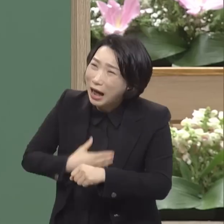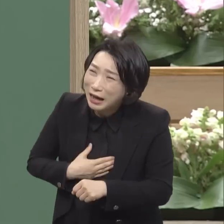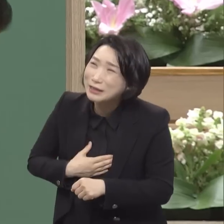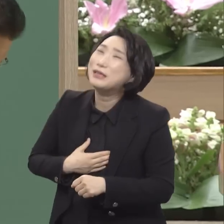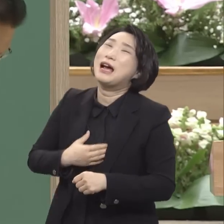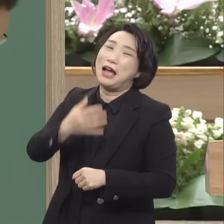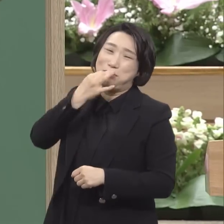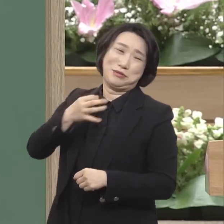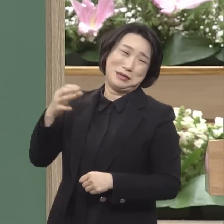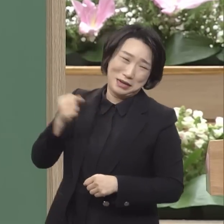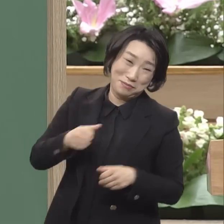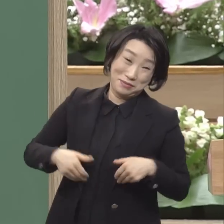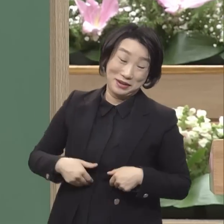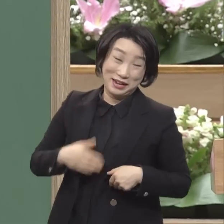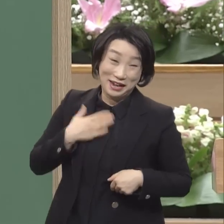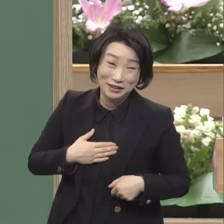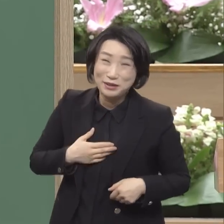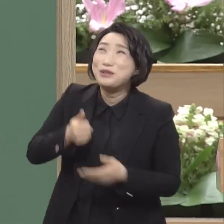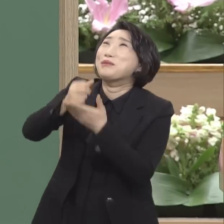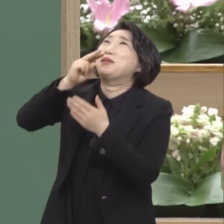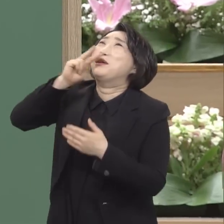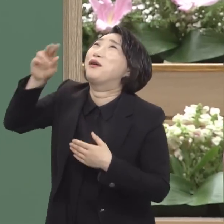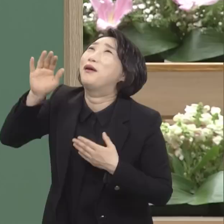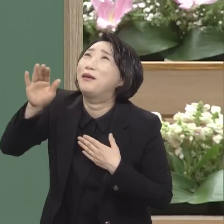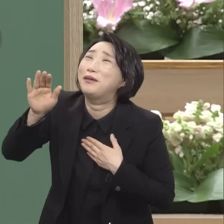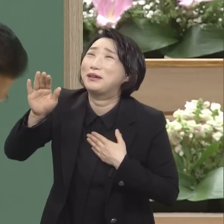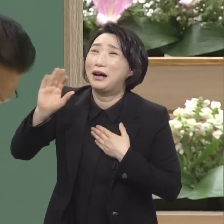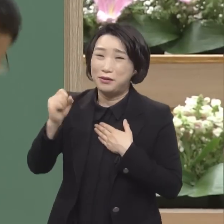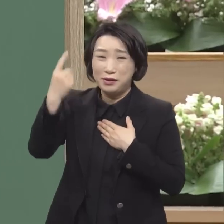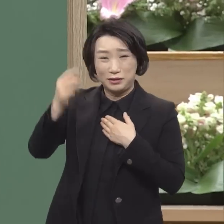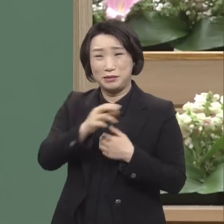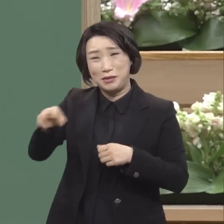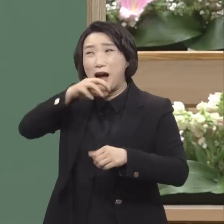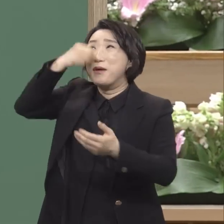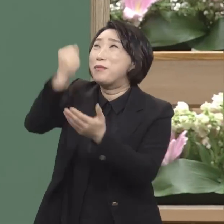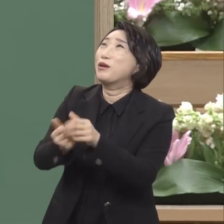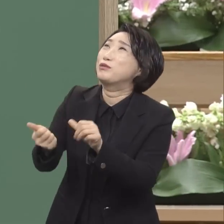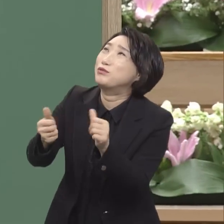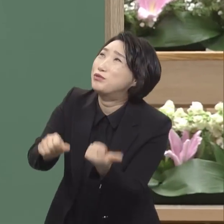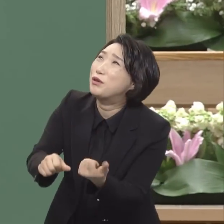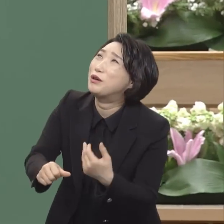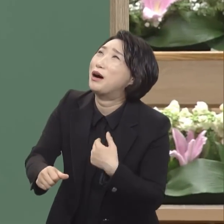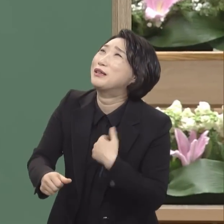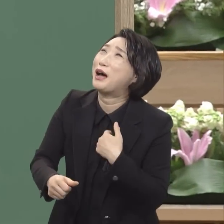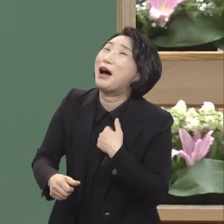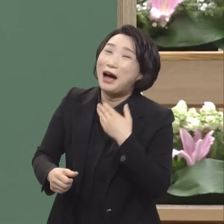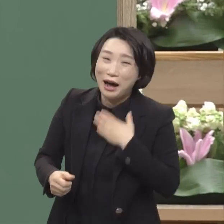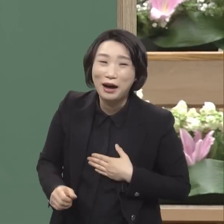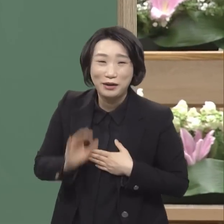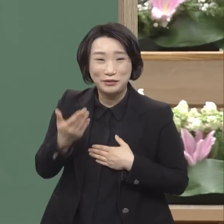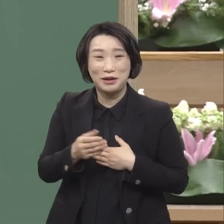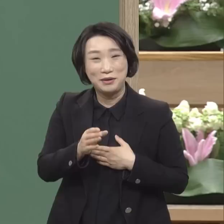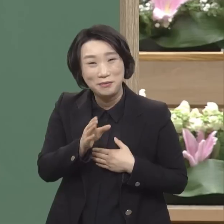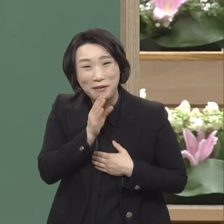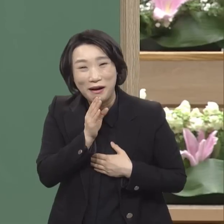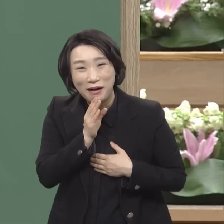알아주는 욕심. 주님이요 나 때문에 죽으셨습니다. 나 때문에 죽으셨어요.